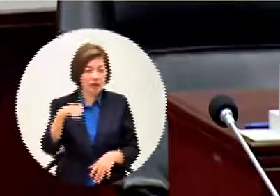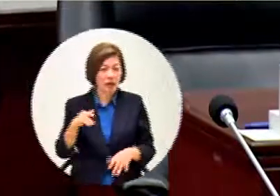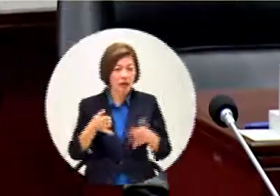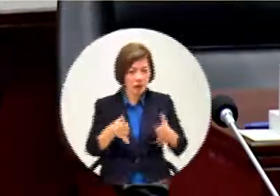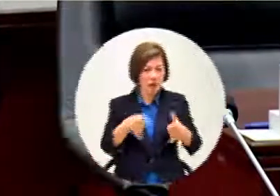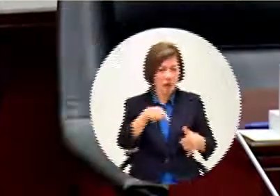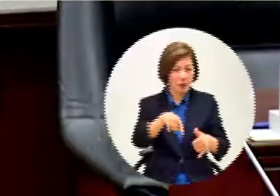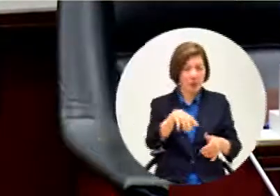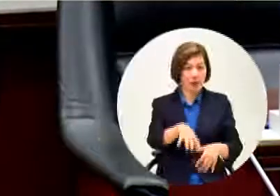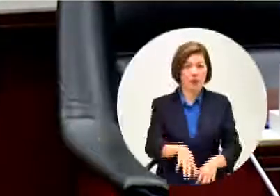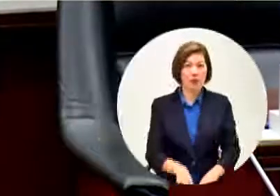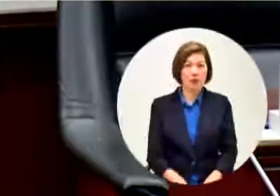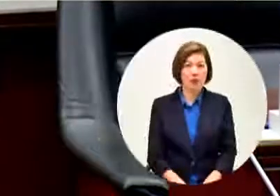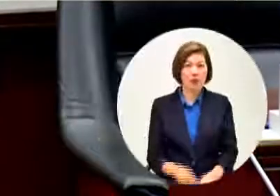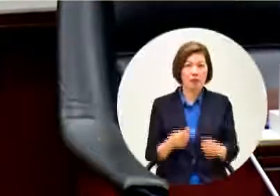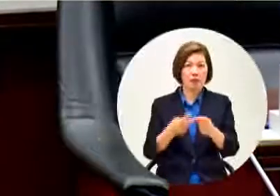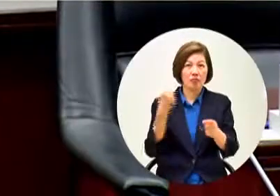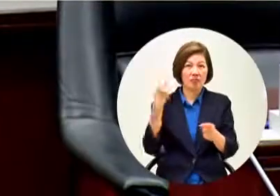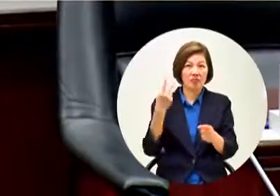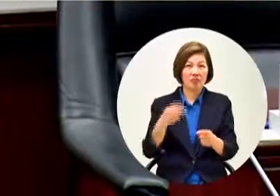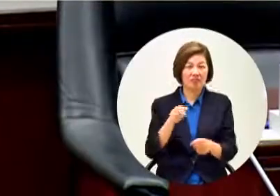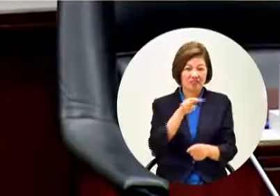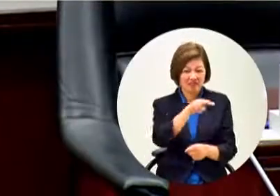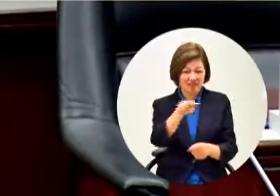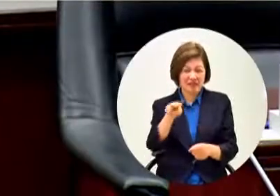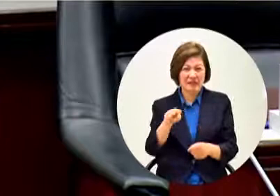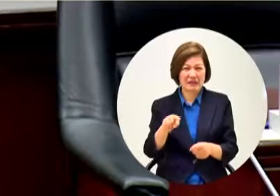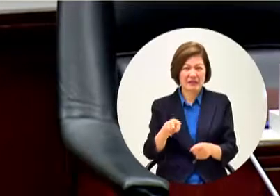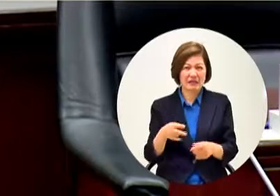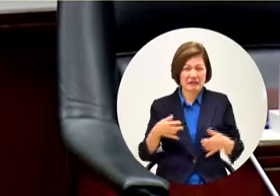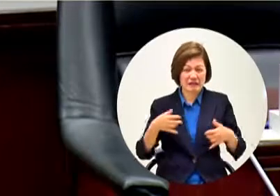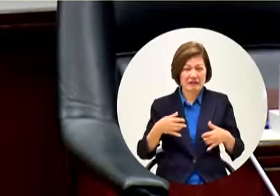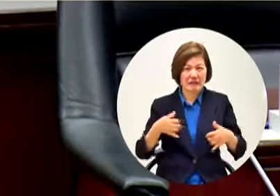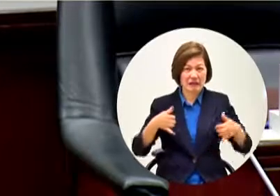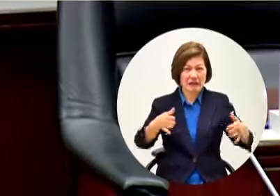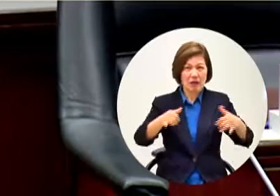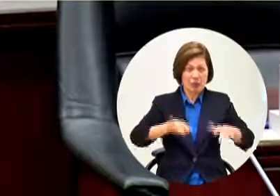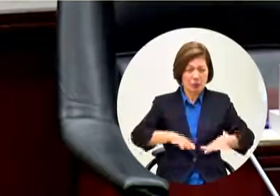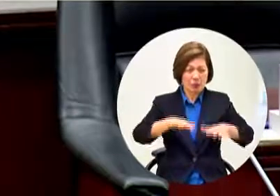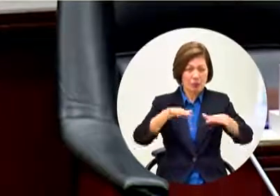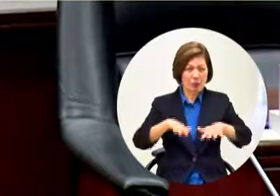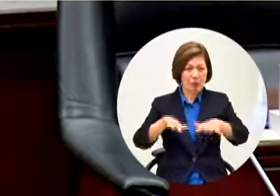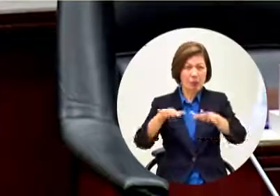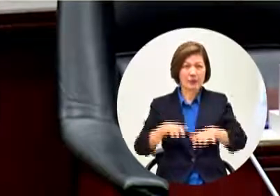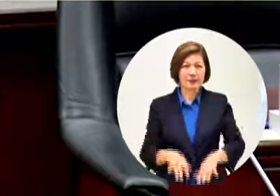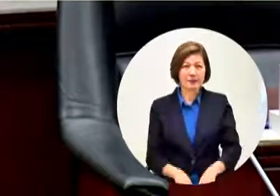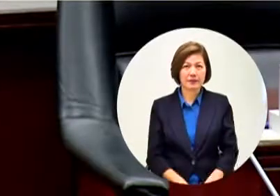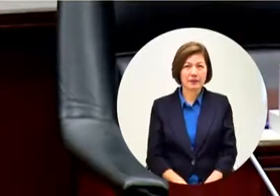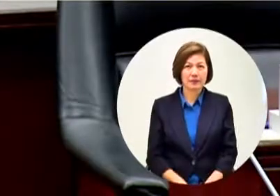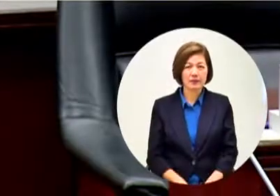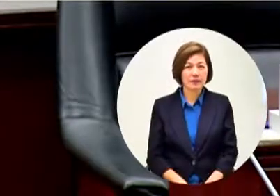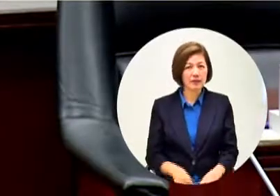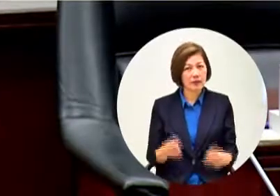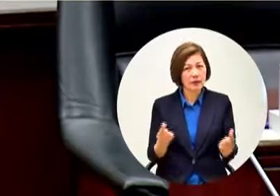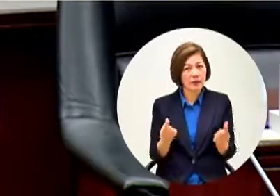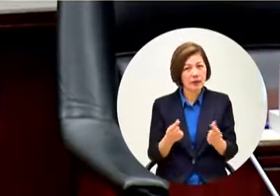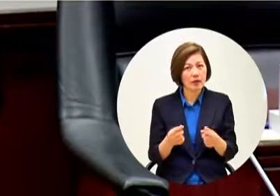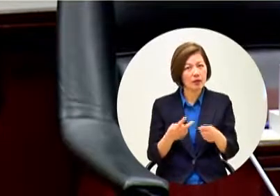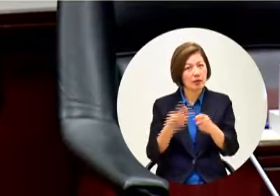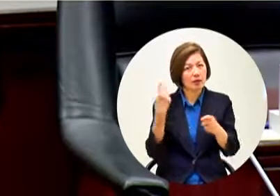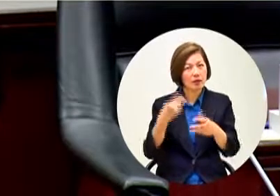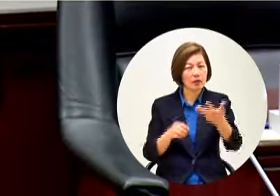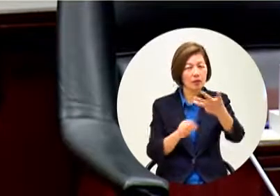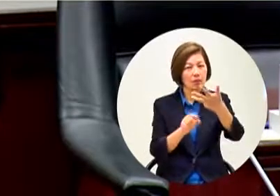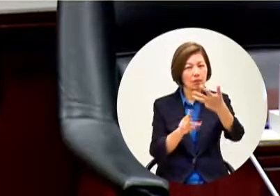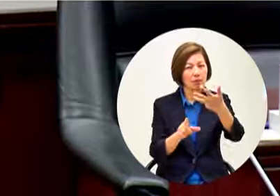两年前。你看水，就是拄啊，敢那8月，无，迄敢那是